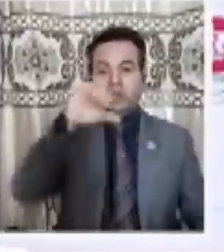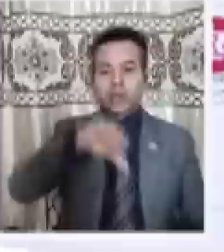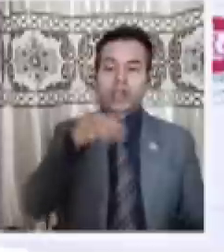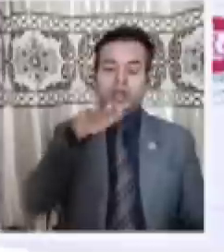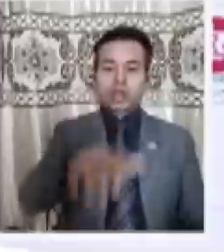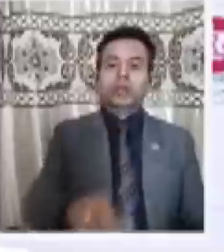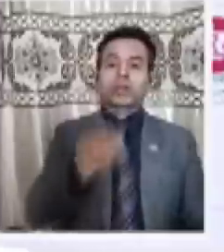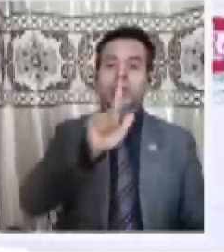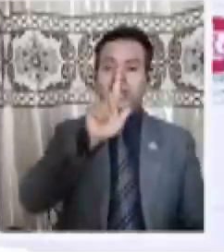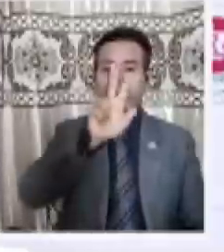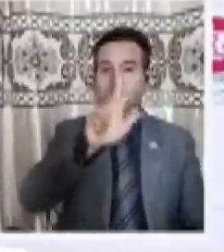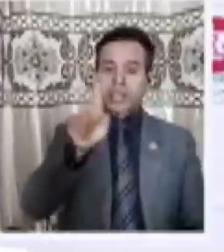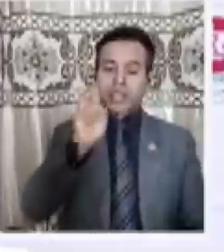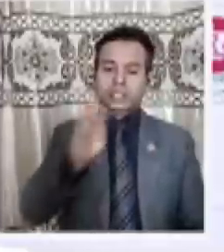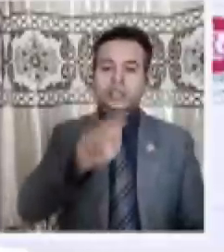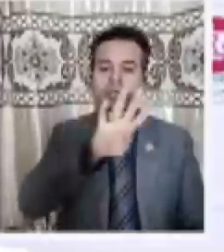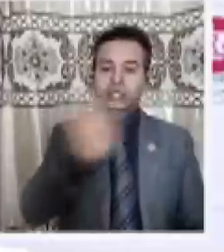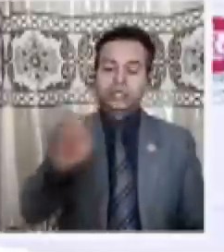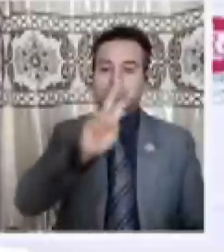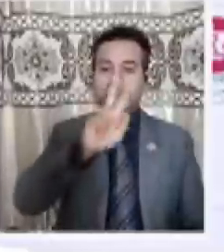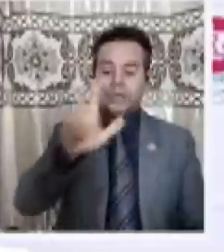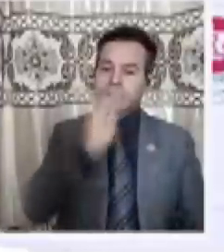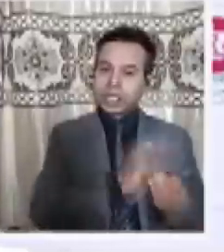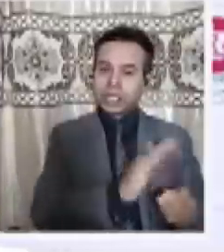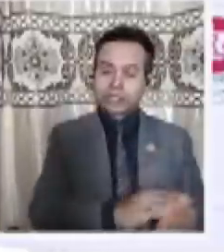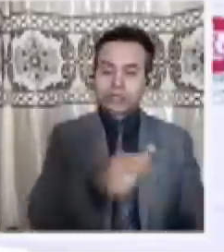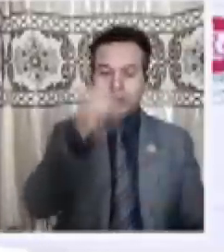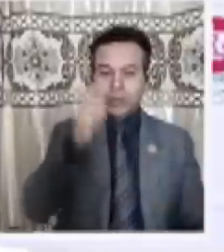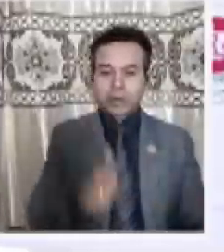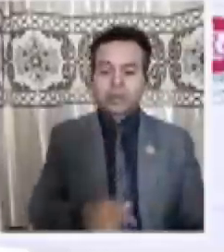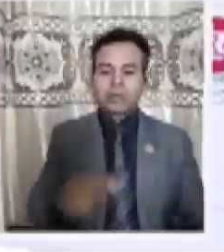9,81,428টি, বিভিন্ন ক্যাটাগরি এবং লেভেলের মাস্ক